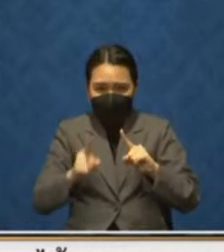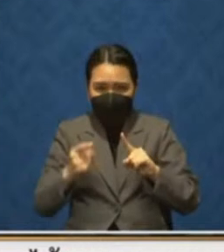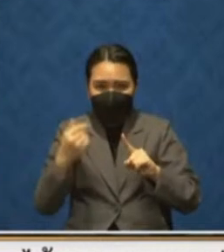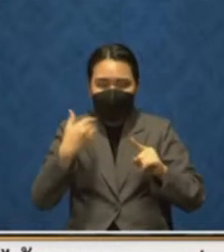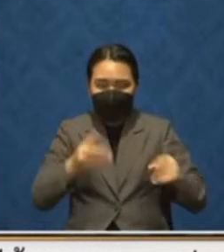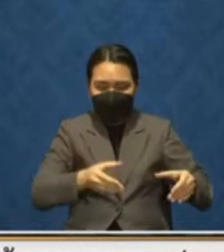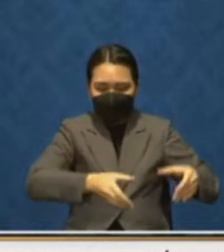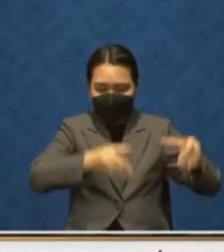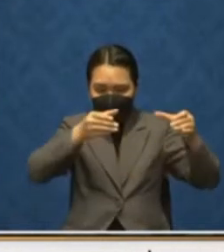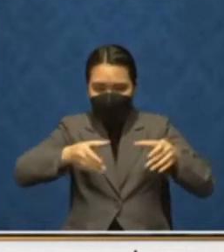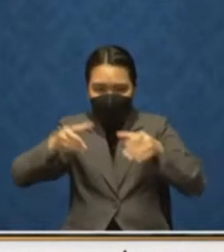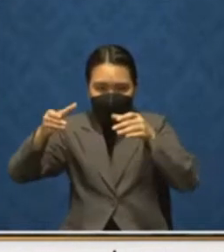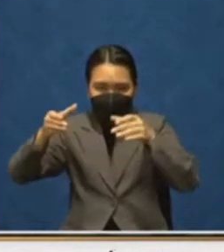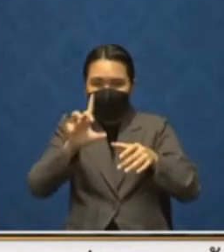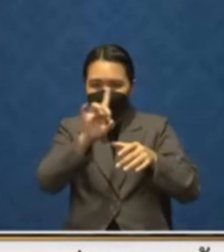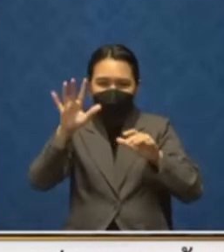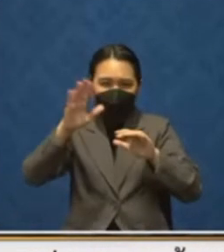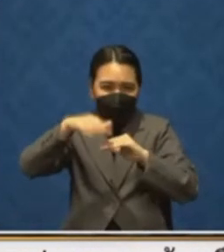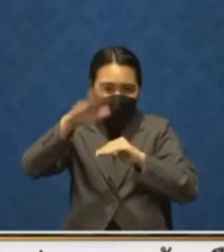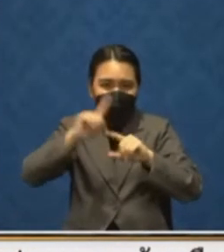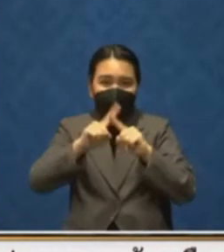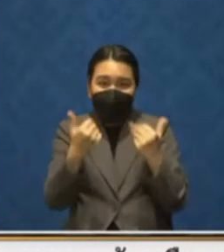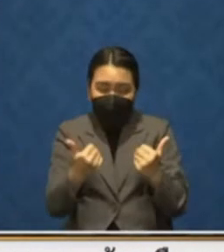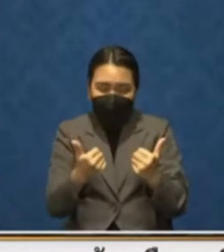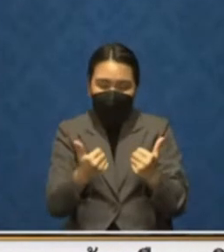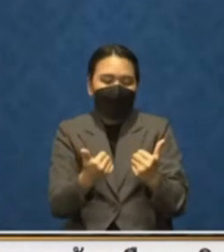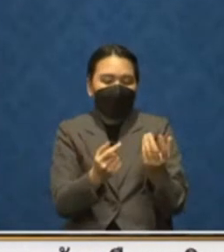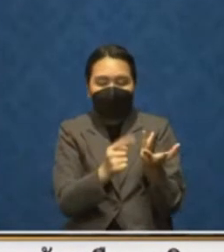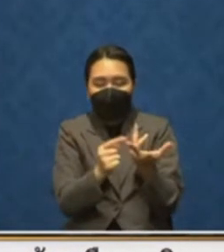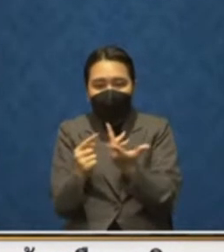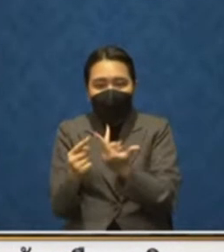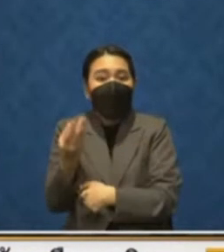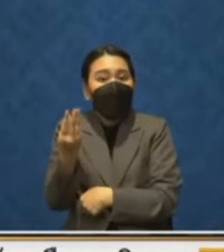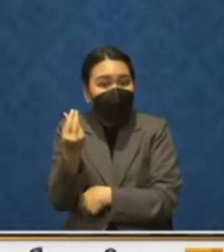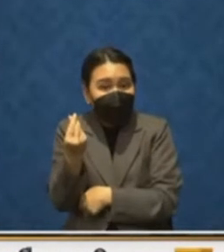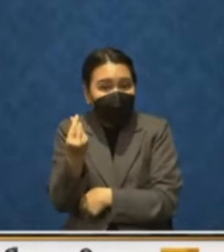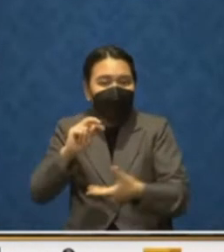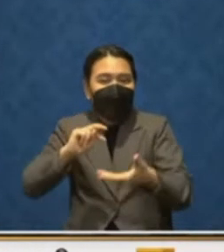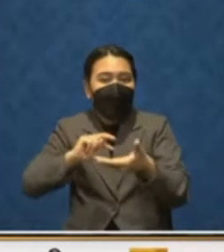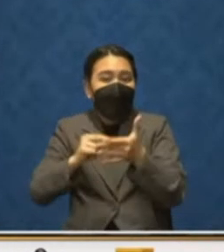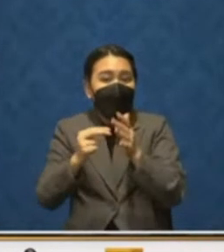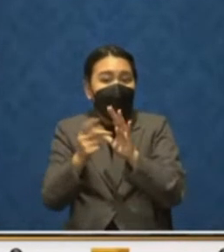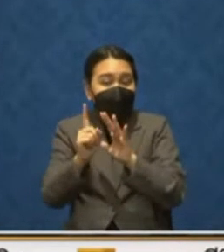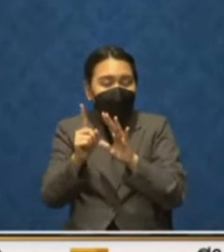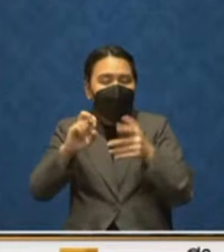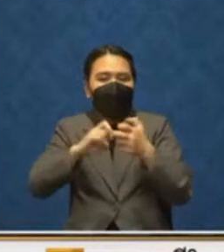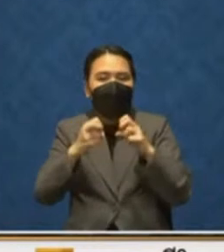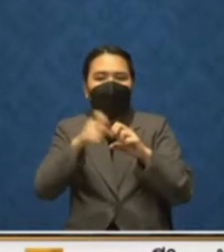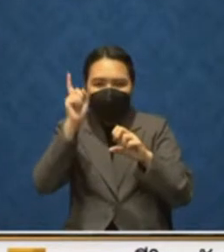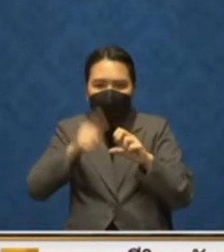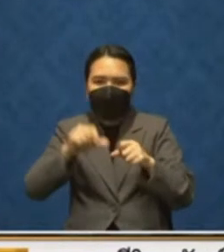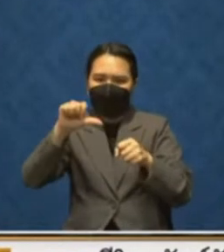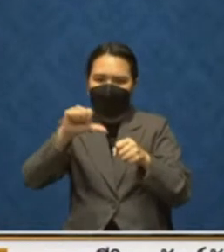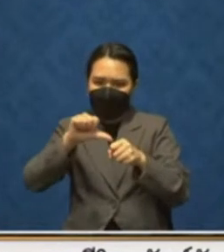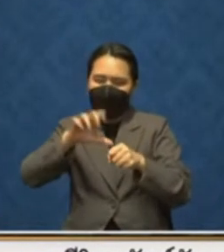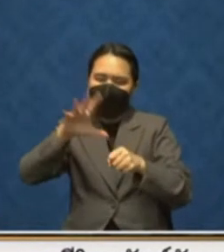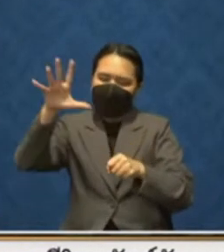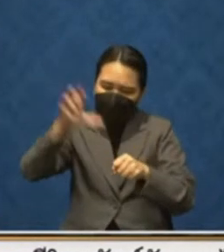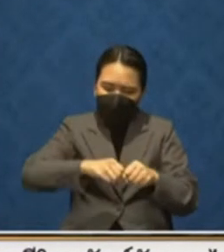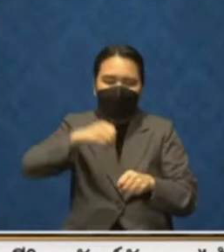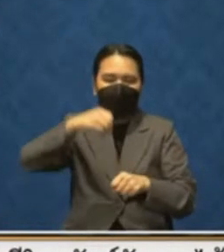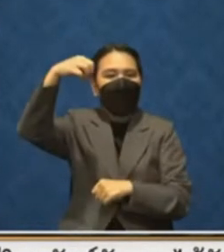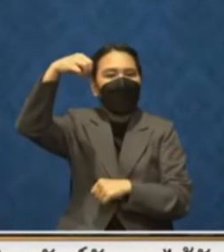แท่นมันจึงเป็นปัญหาไงครับว่าเราต้องนำเข้าก๊าซมาเพื่อไปผลิตกระแสไฟฟ้าไง